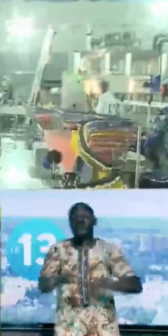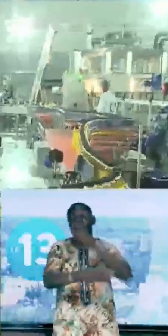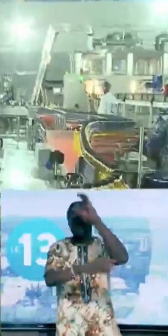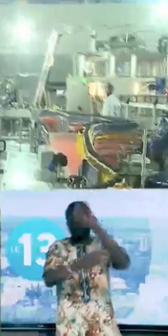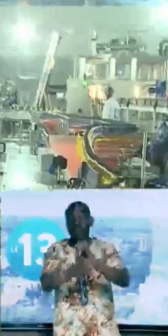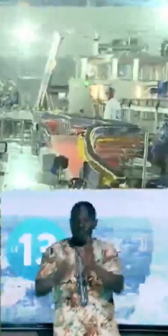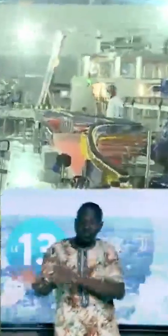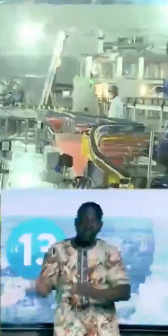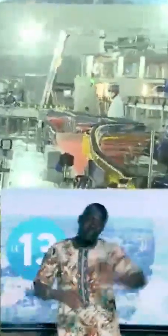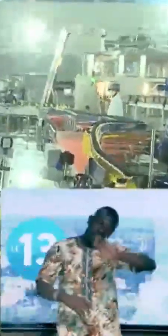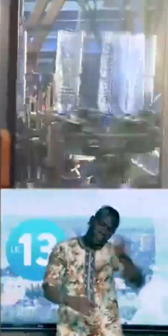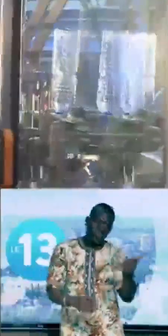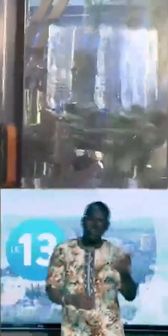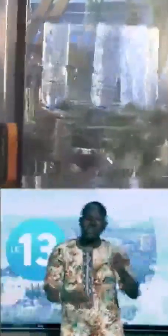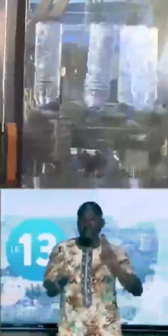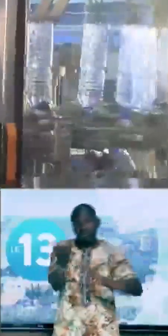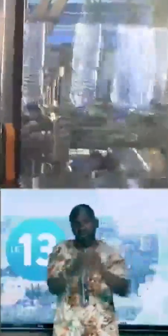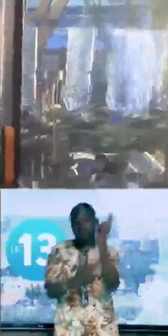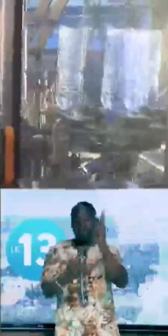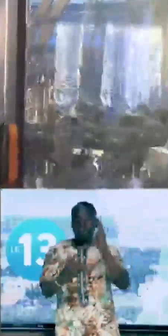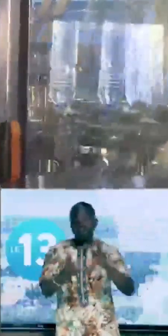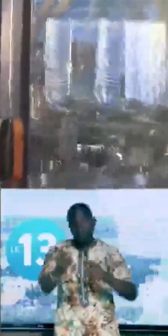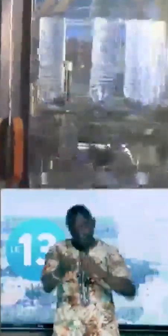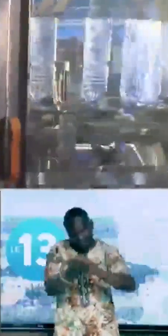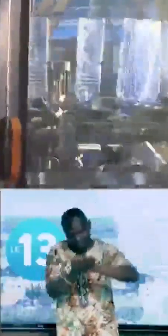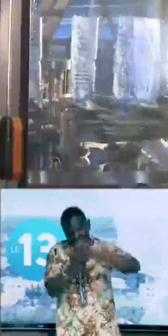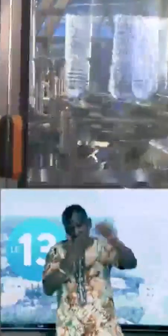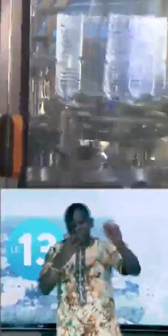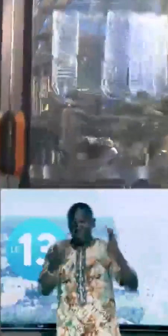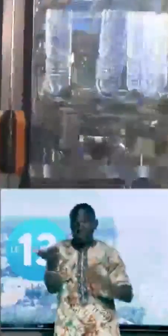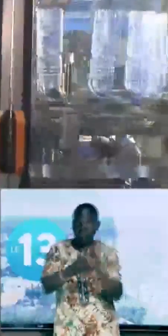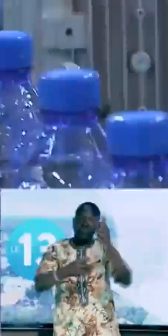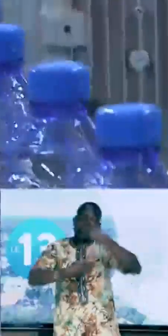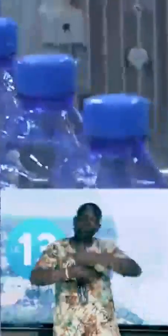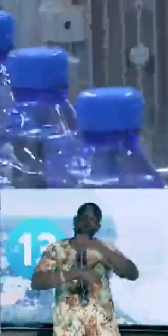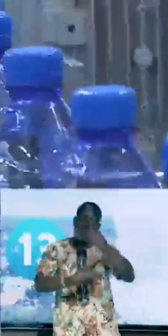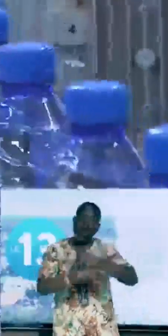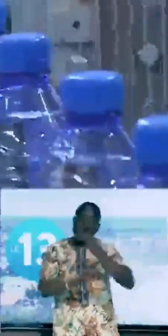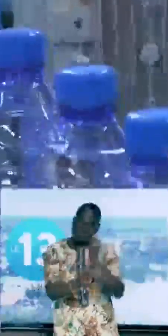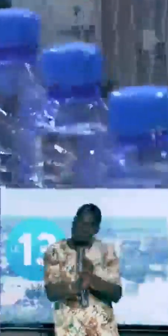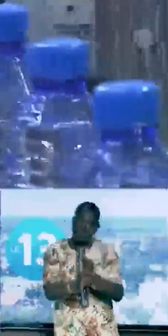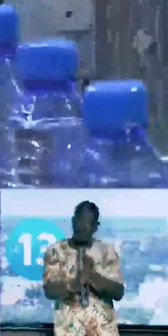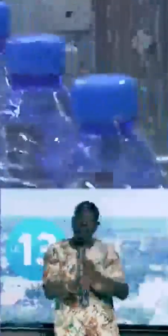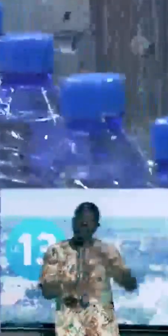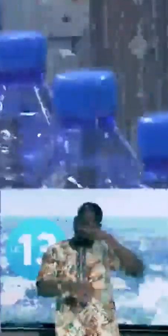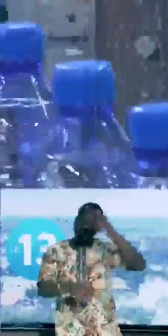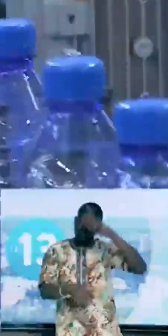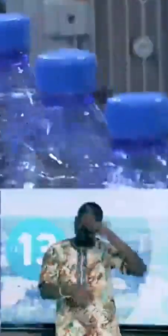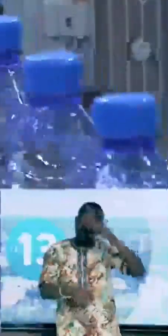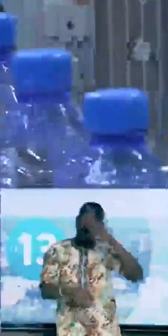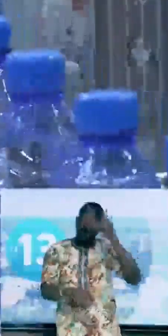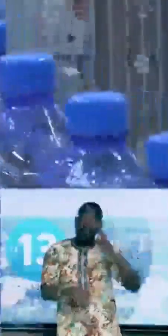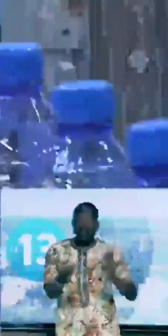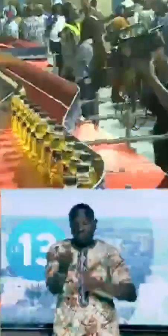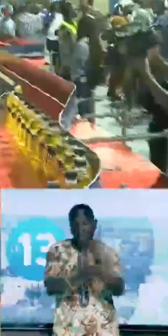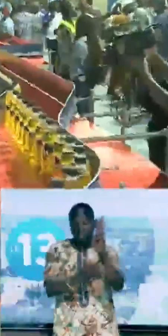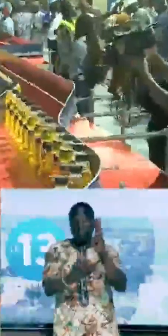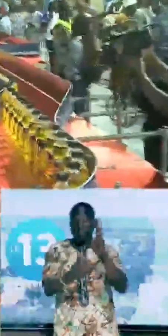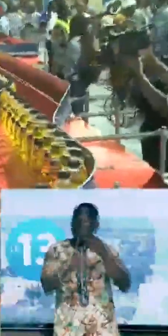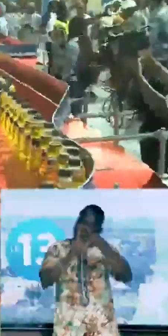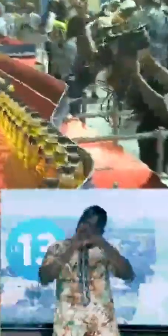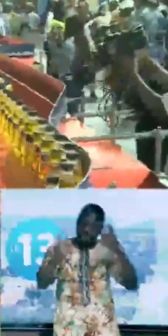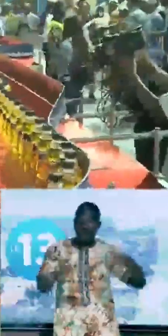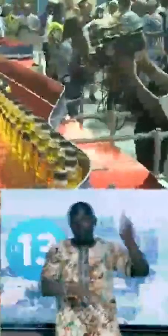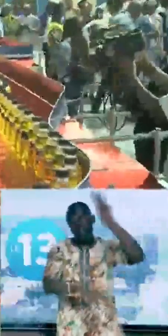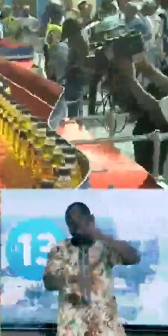composée entre autres d'unités de traitement, d'unités de fabrication de dioxyde de carbone et de lignes automatiques pour la